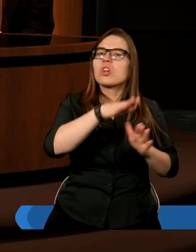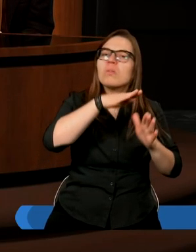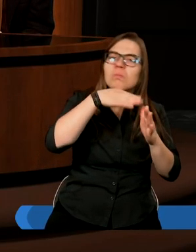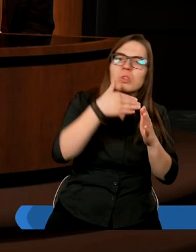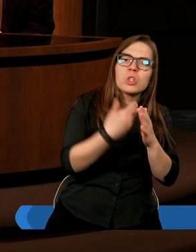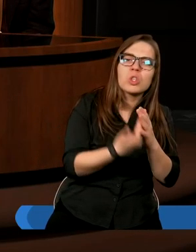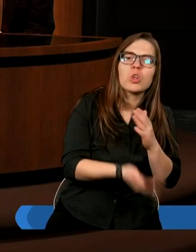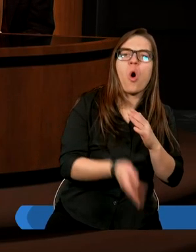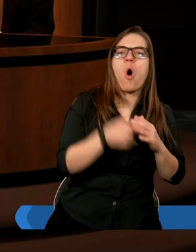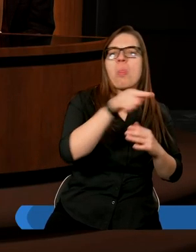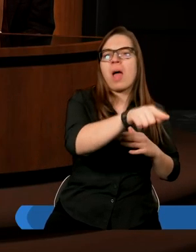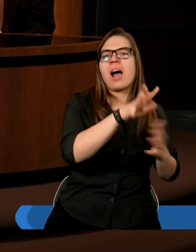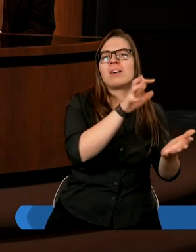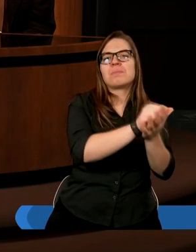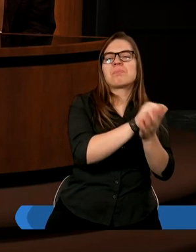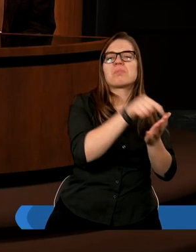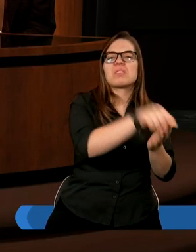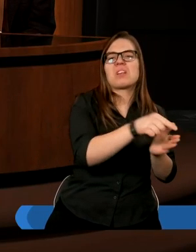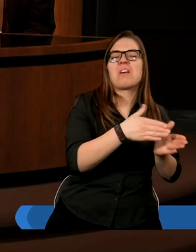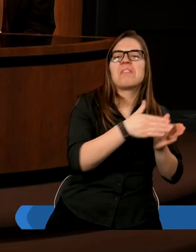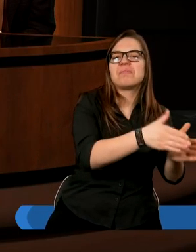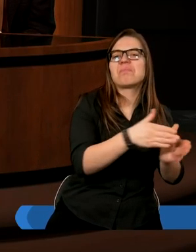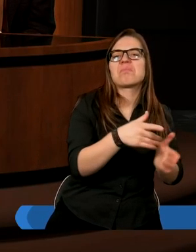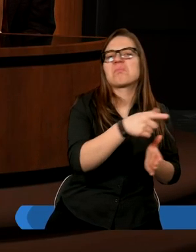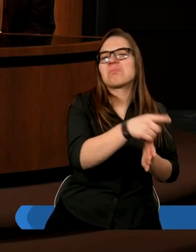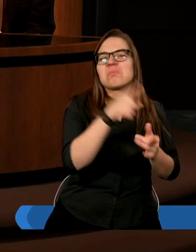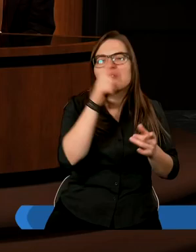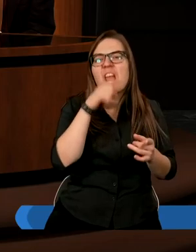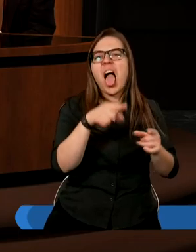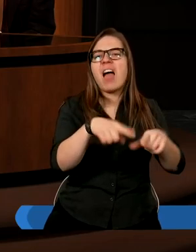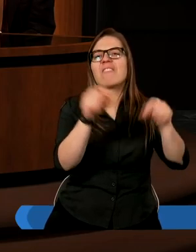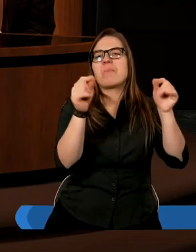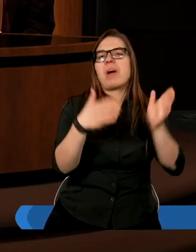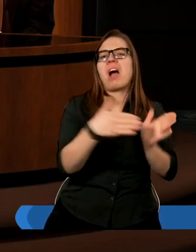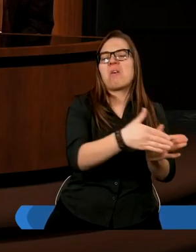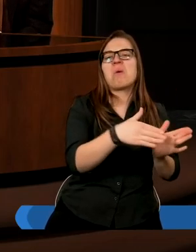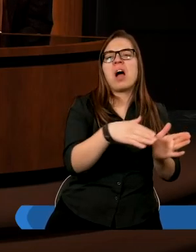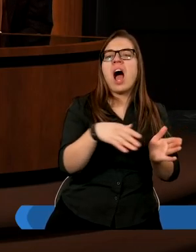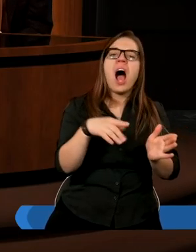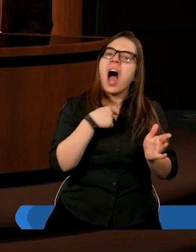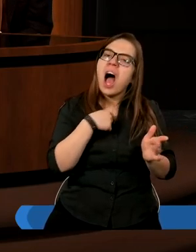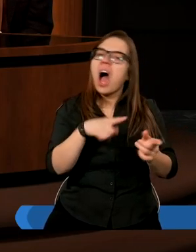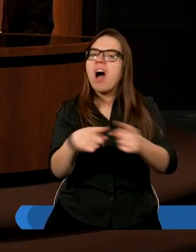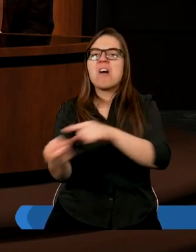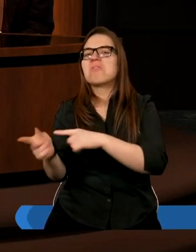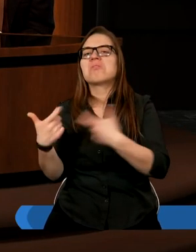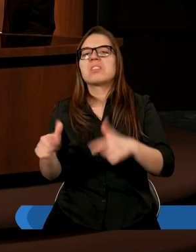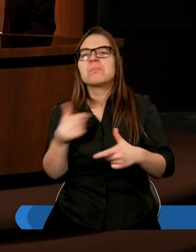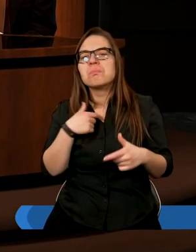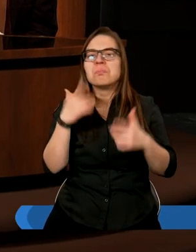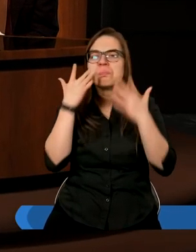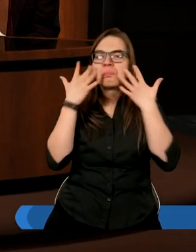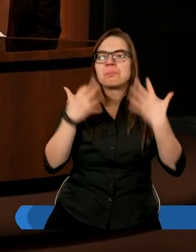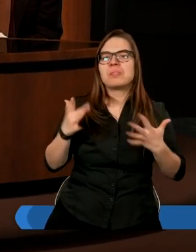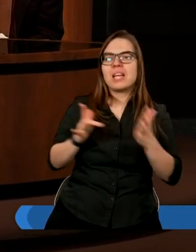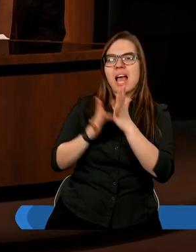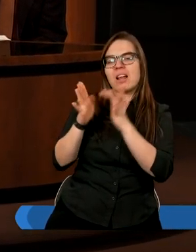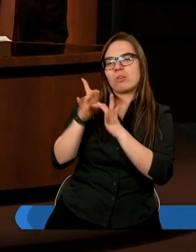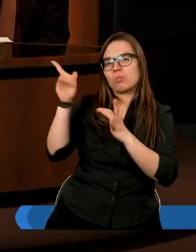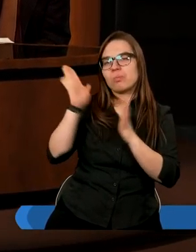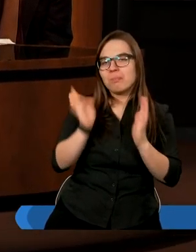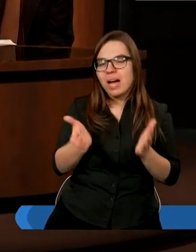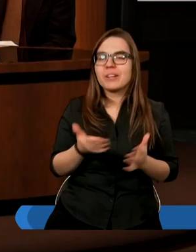się tym zajmowali miast być wiernymi szafarzami tego co wam dałem tak czyli